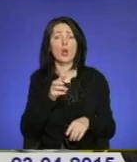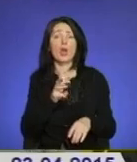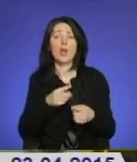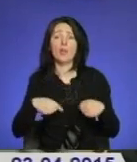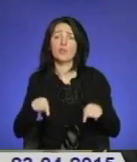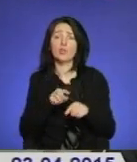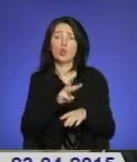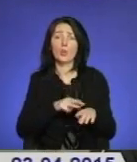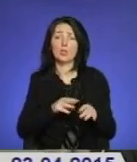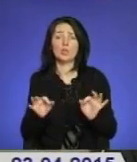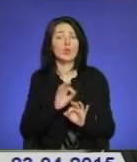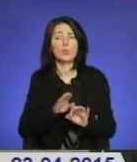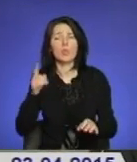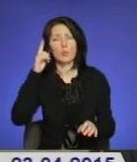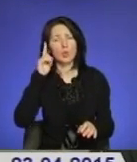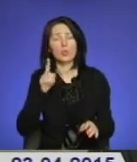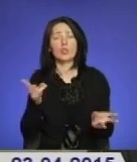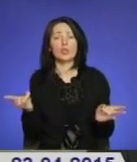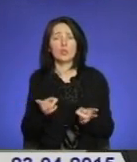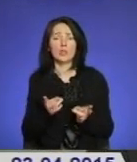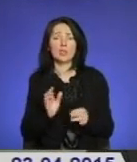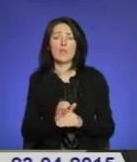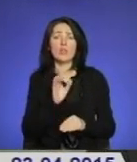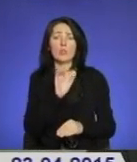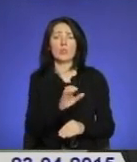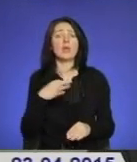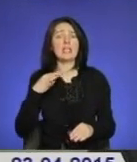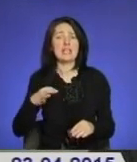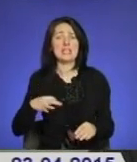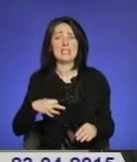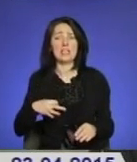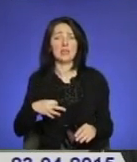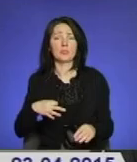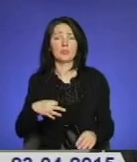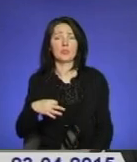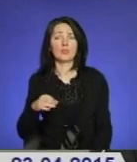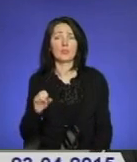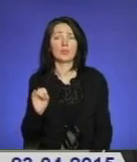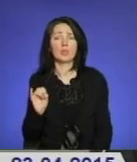подумав, що доведеться відправляти сина і